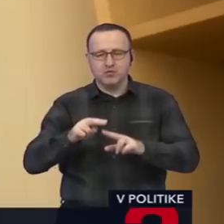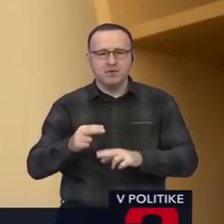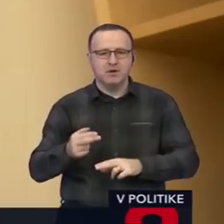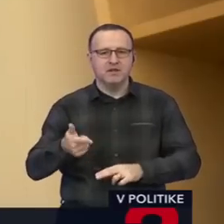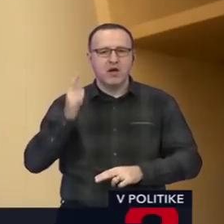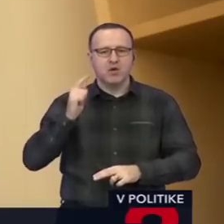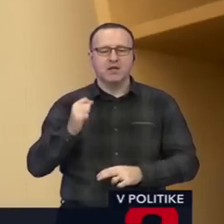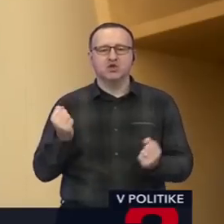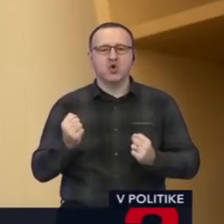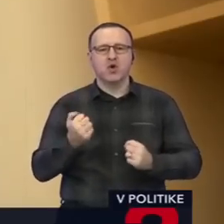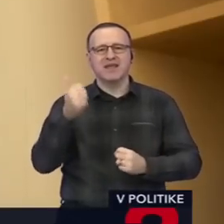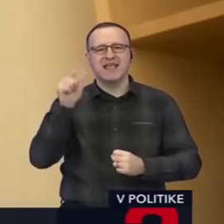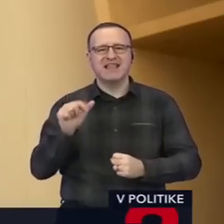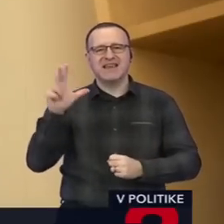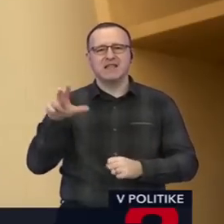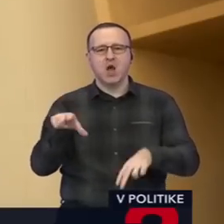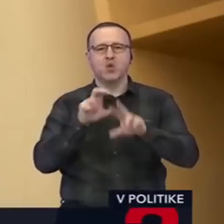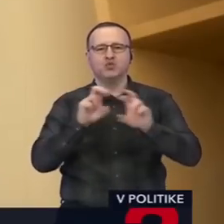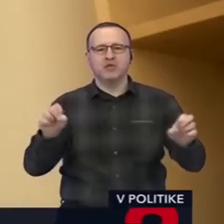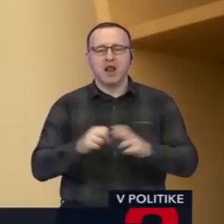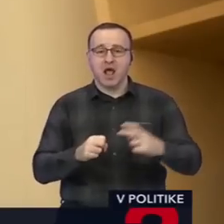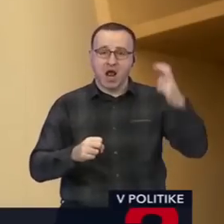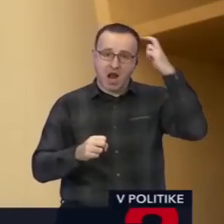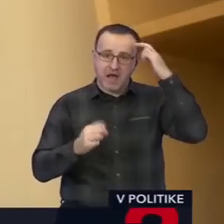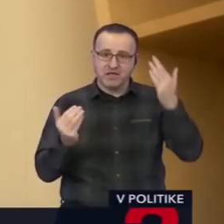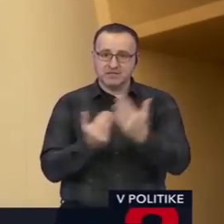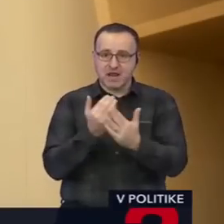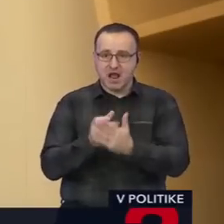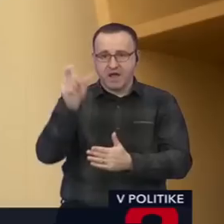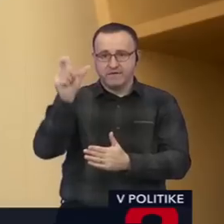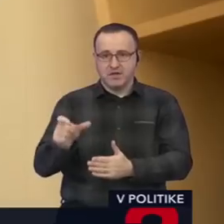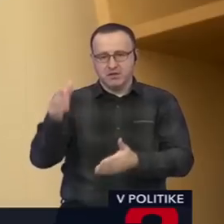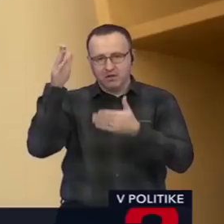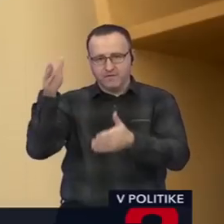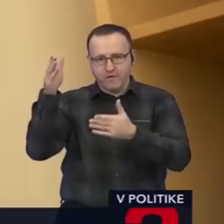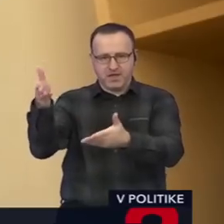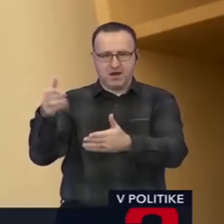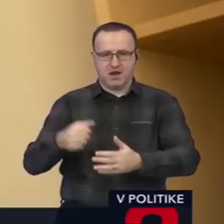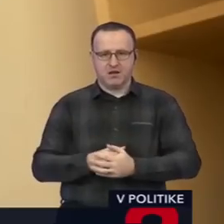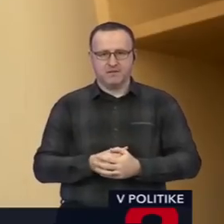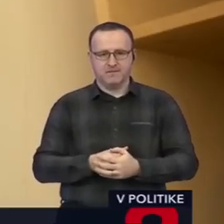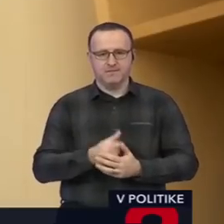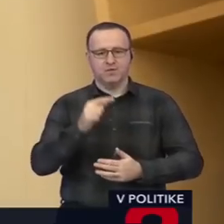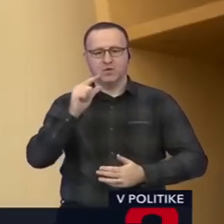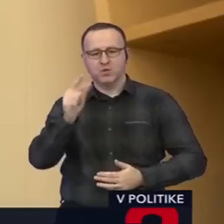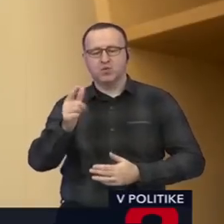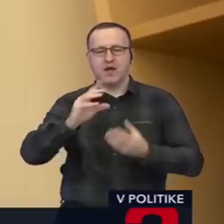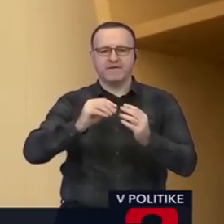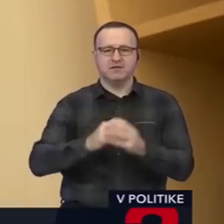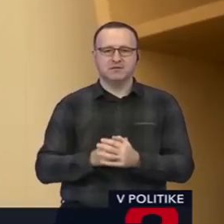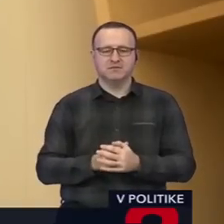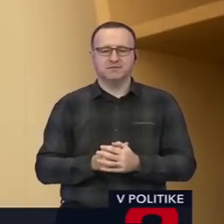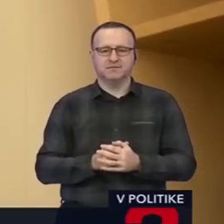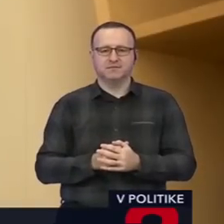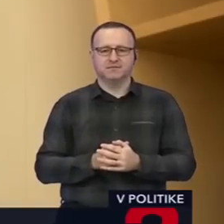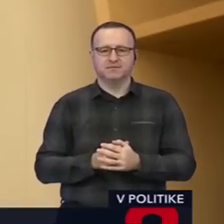považuje hlavné správy za dôveryhodný a dokonca, že svoj hlavný zdroj informácií. Tá druhá vec, čo treba spraviť, a nehovorím to len